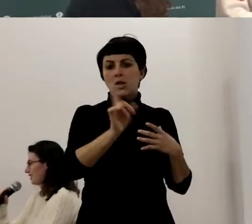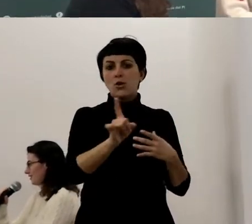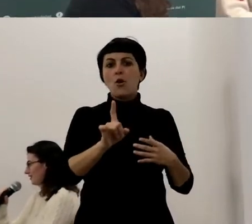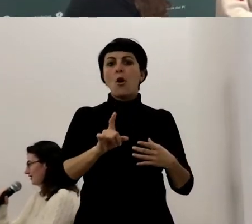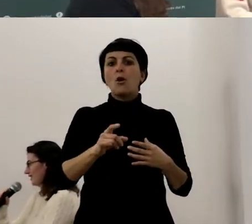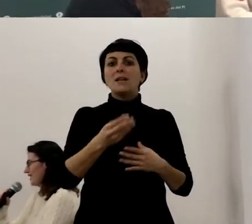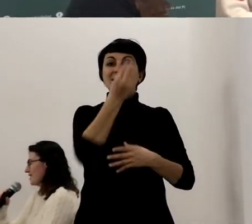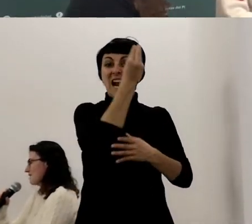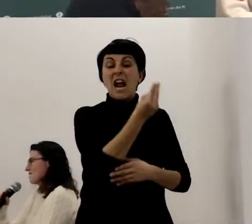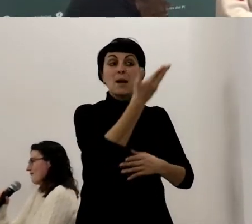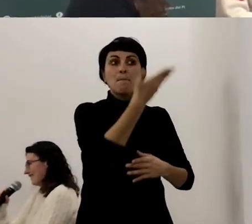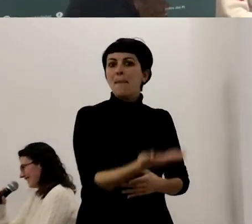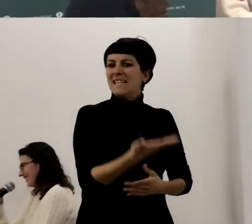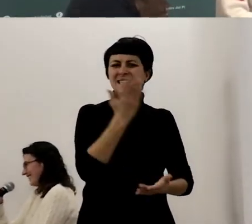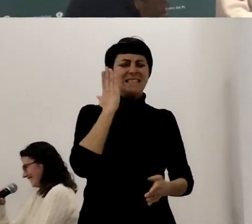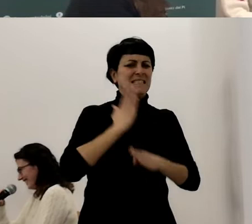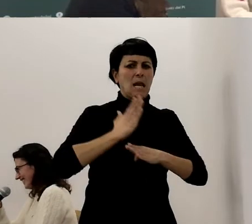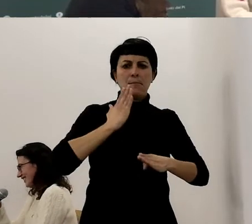gegant pesa.